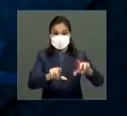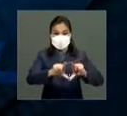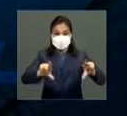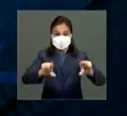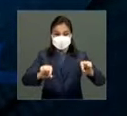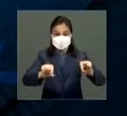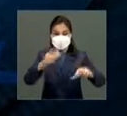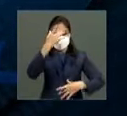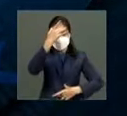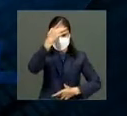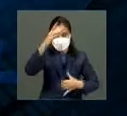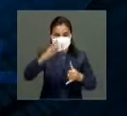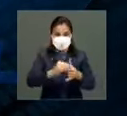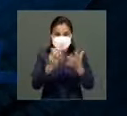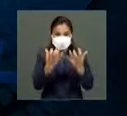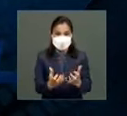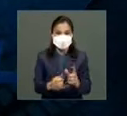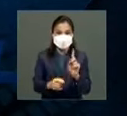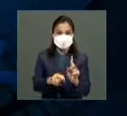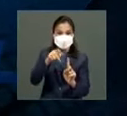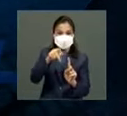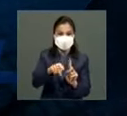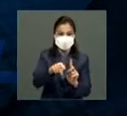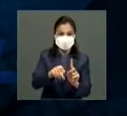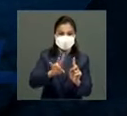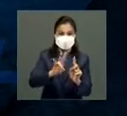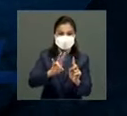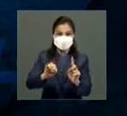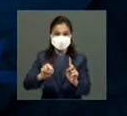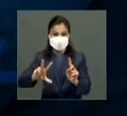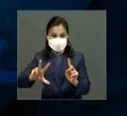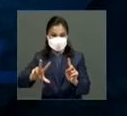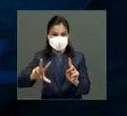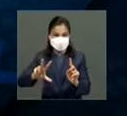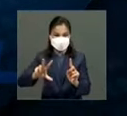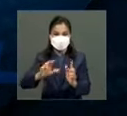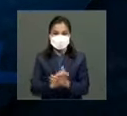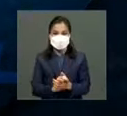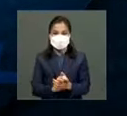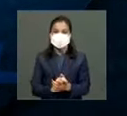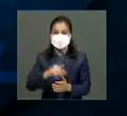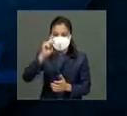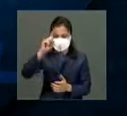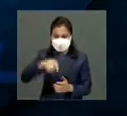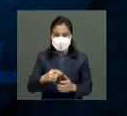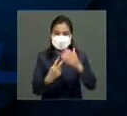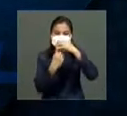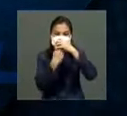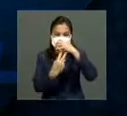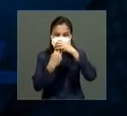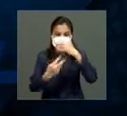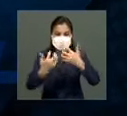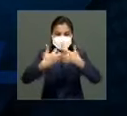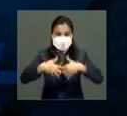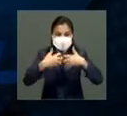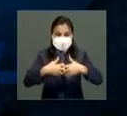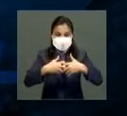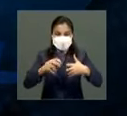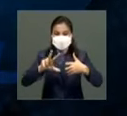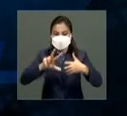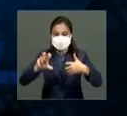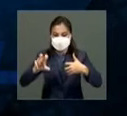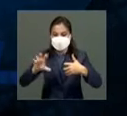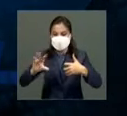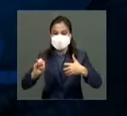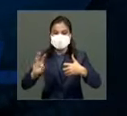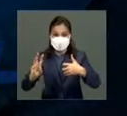เนี่ย 1,073 รายในกลุ่ม 1,000 เนี่ยใส่เครื่องช่วยหายใจอยู่356ร